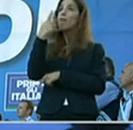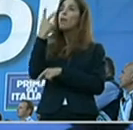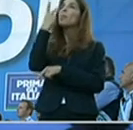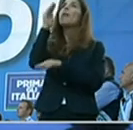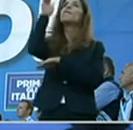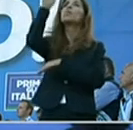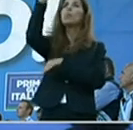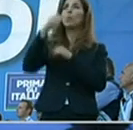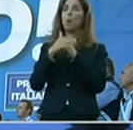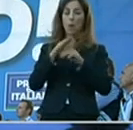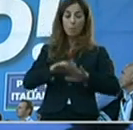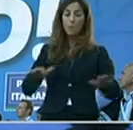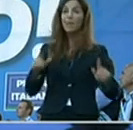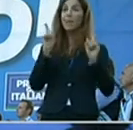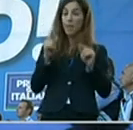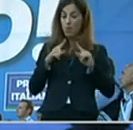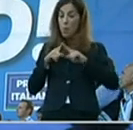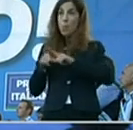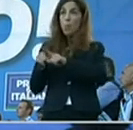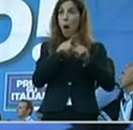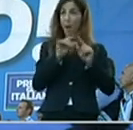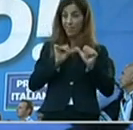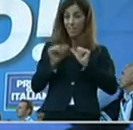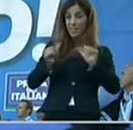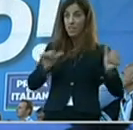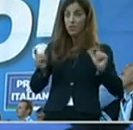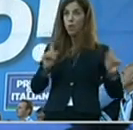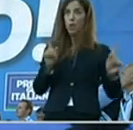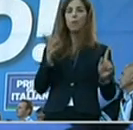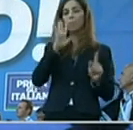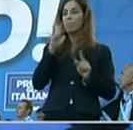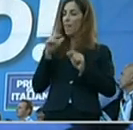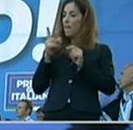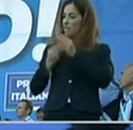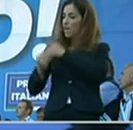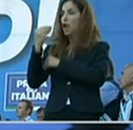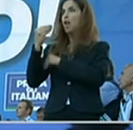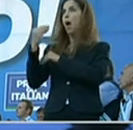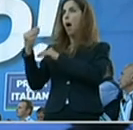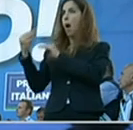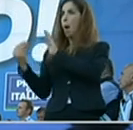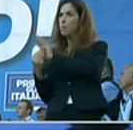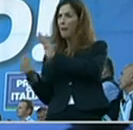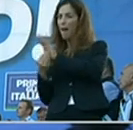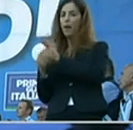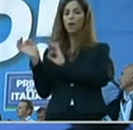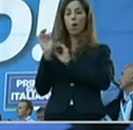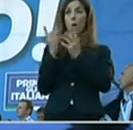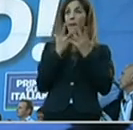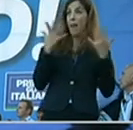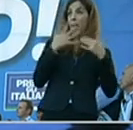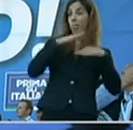per essere tutti uguali e non far distinzione fra il figlio dell'operaio e il figlio del grande